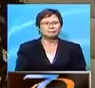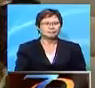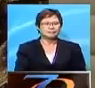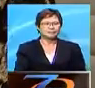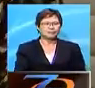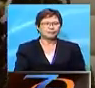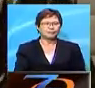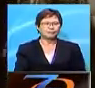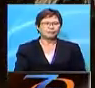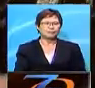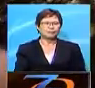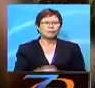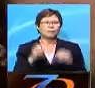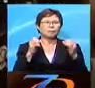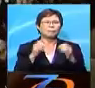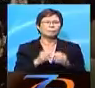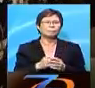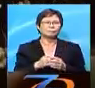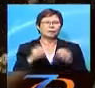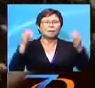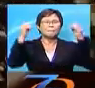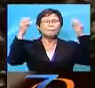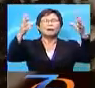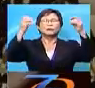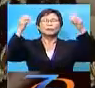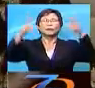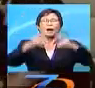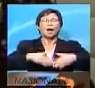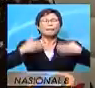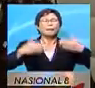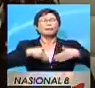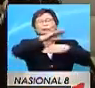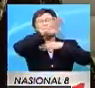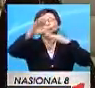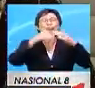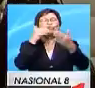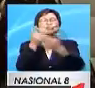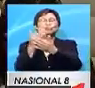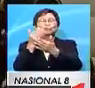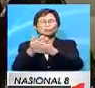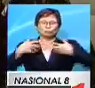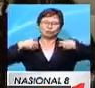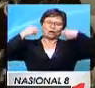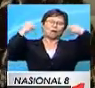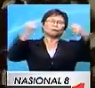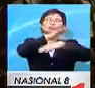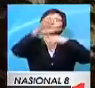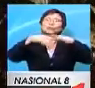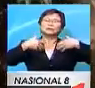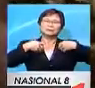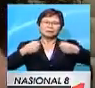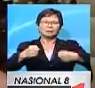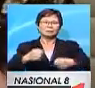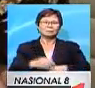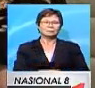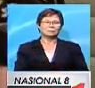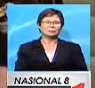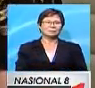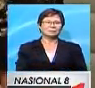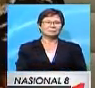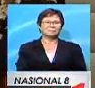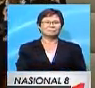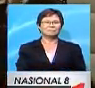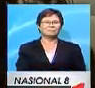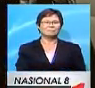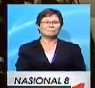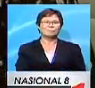dalam panjang-panjang happyy semuaanya baik semua sihat satu